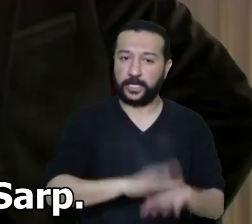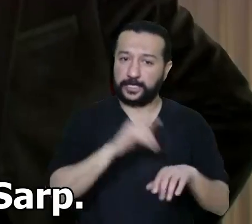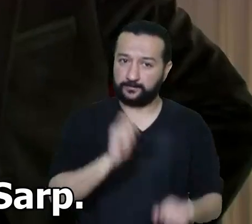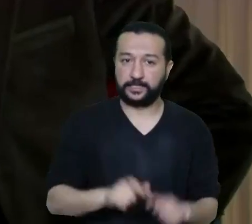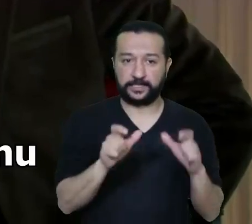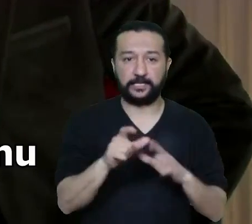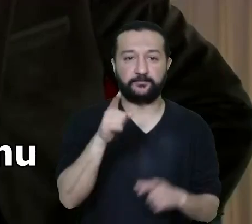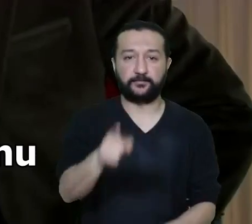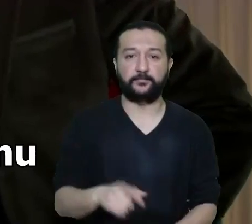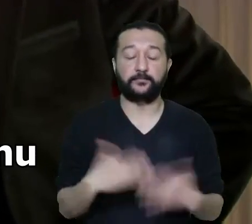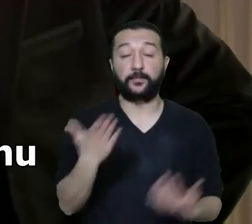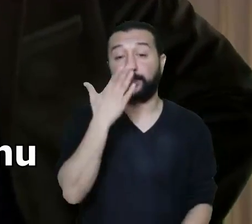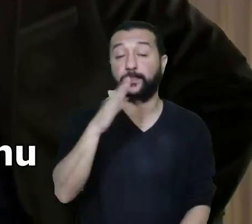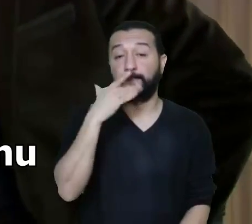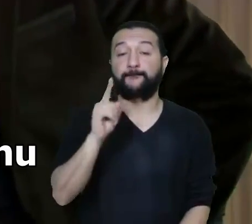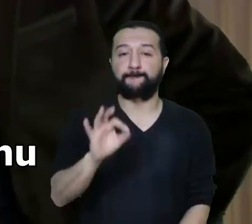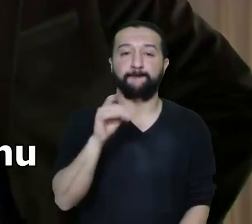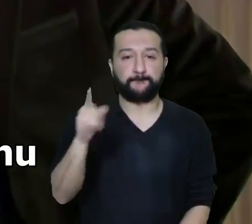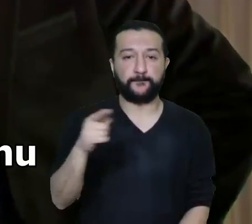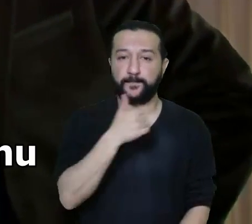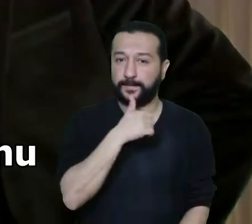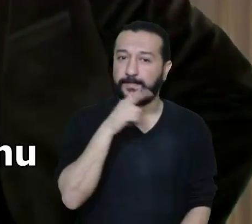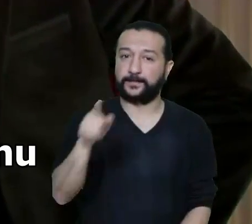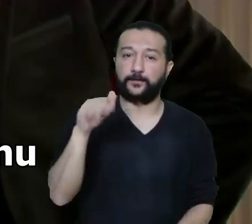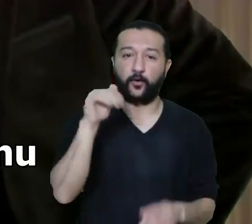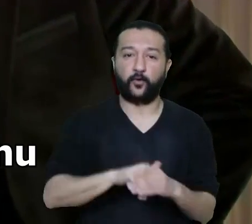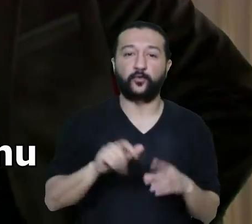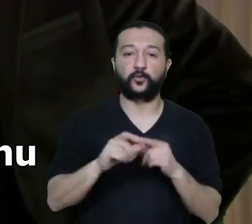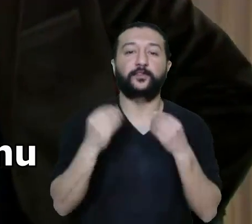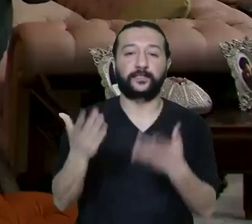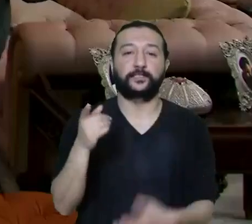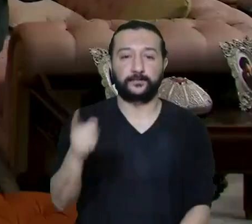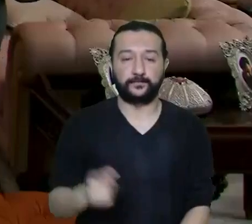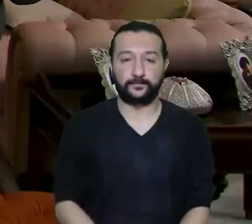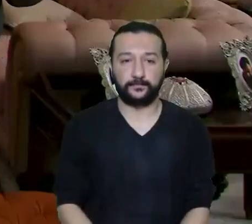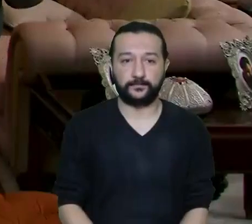o zaman Sarp. Yok, yok. Kesin babam oyunu Şükrü'ye verecek.